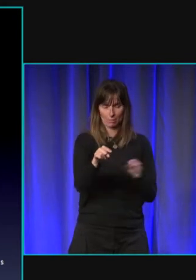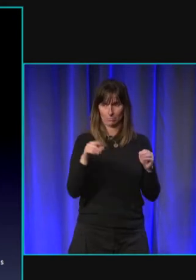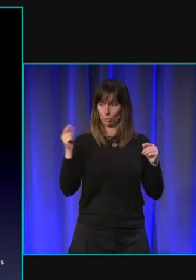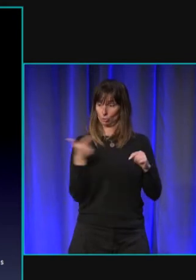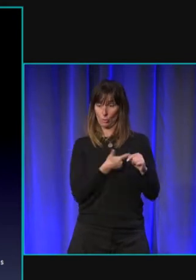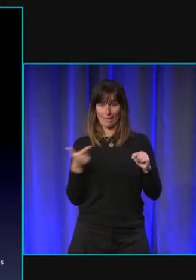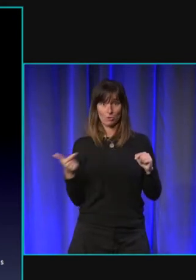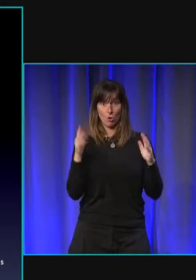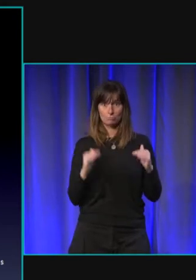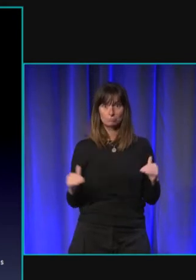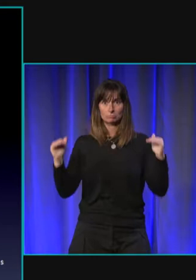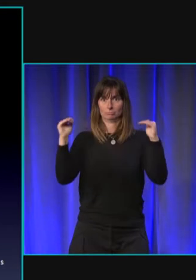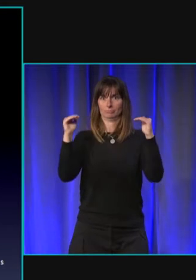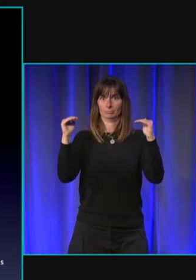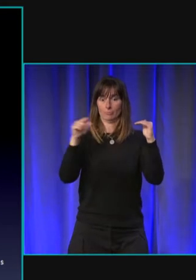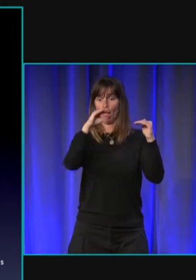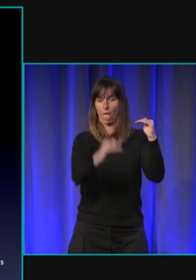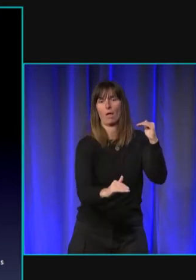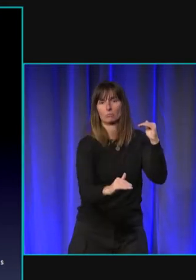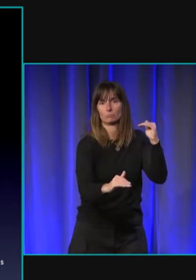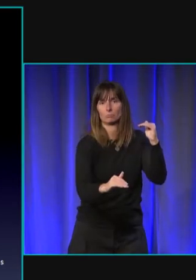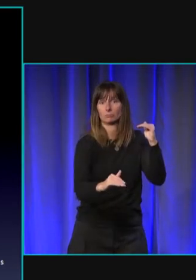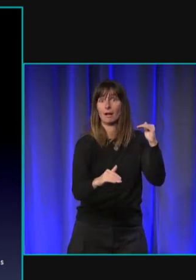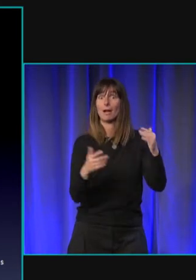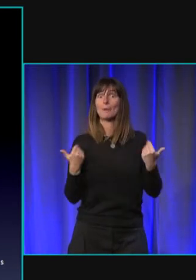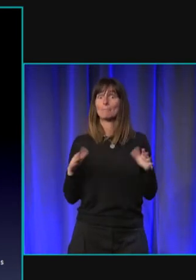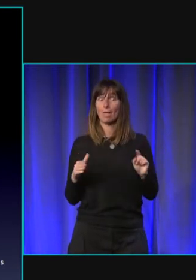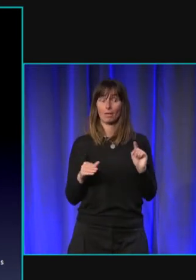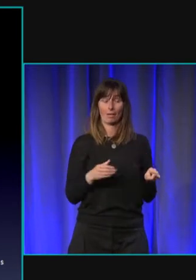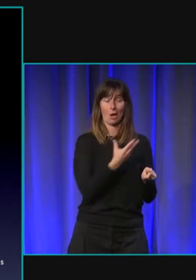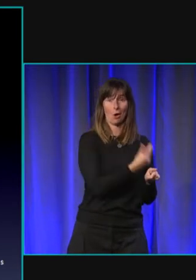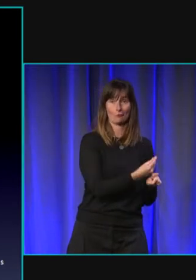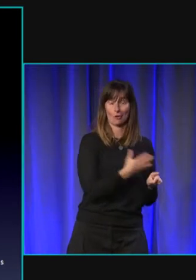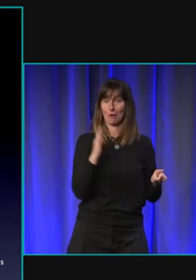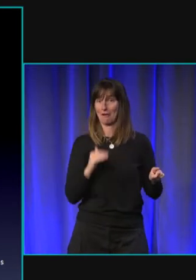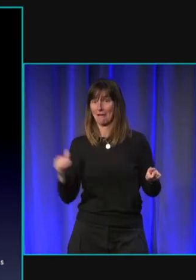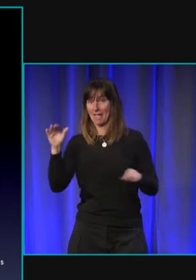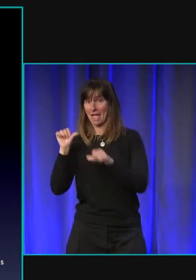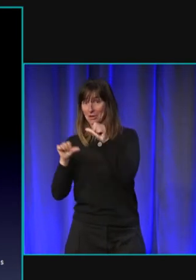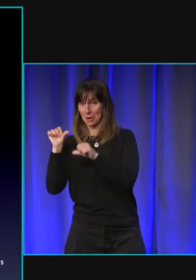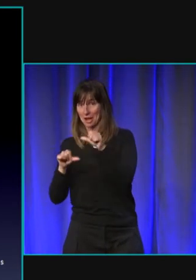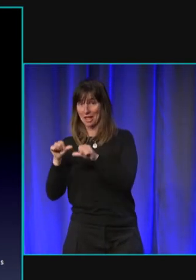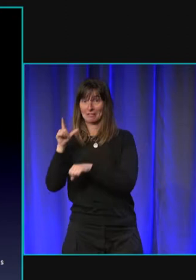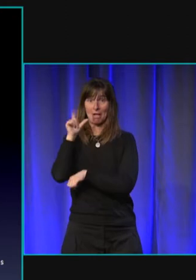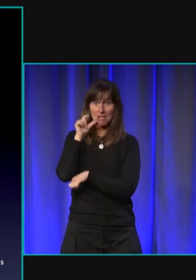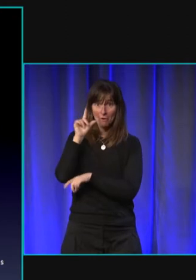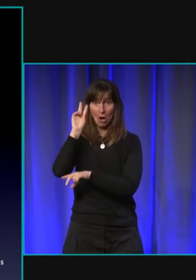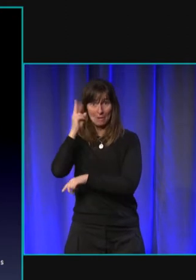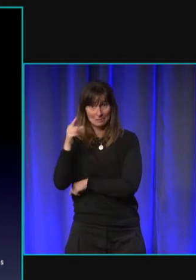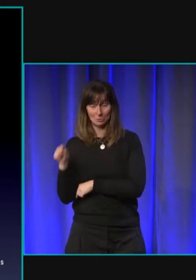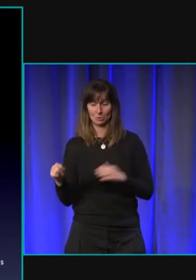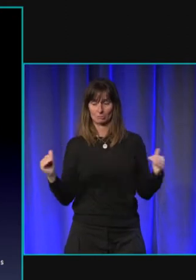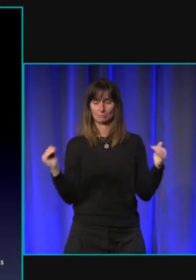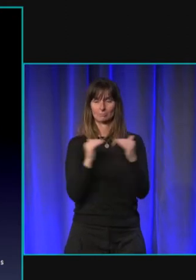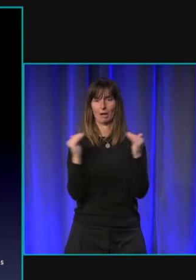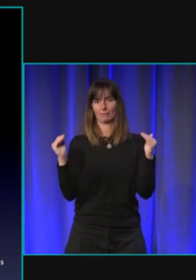Et pour le coup, on n'a pas de différence entre les enfants et les athlètes entraînés en endurance. Ça veut dire que les enfants et